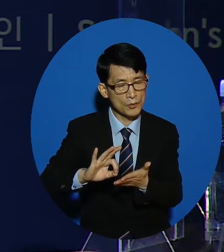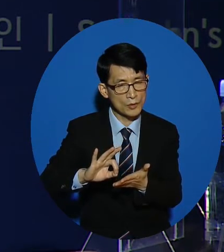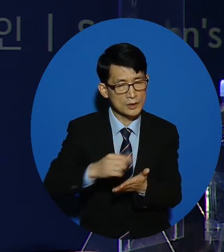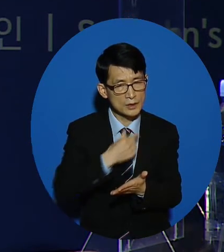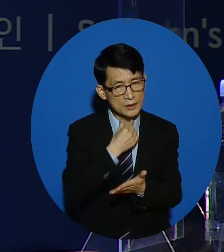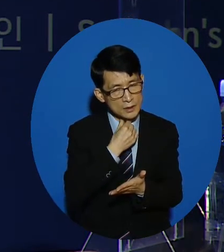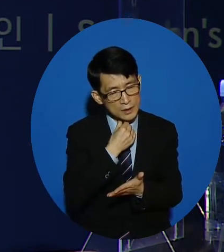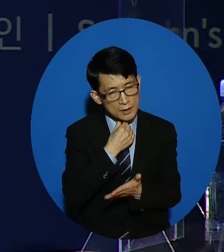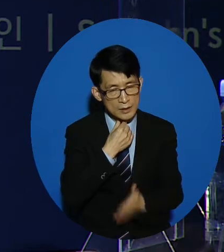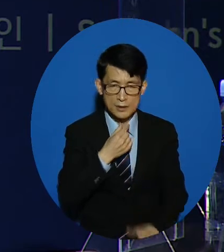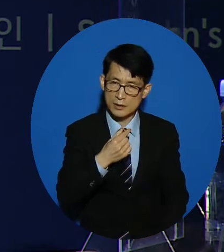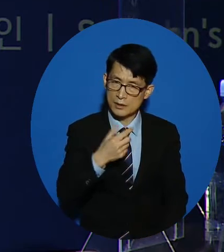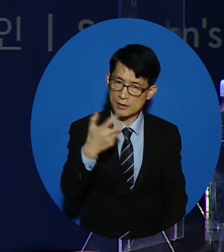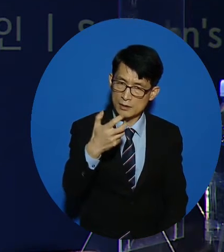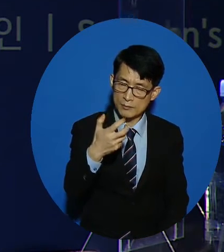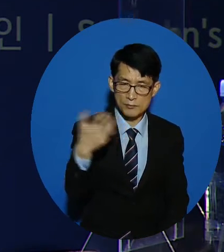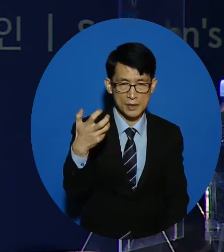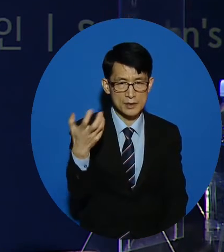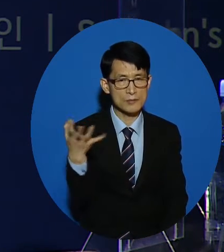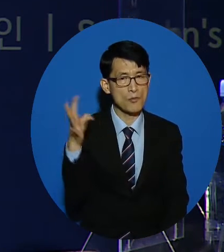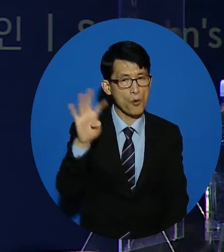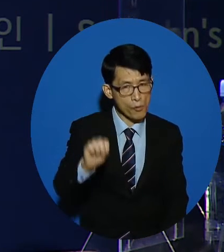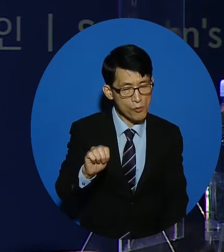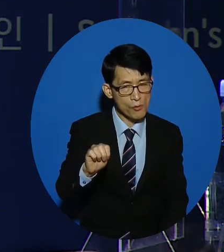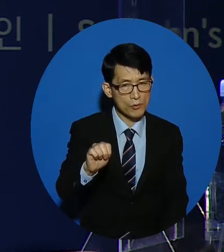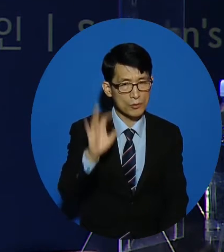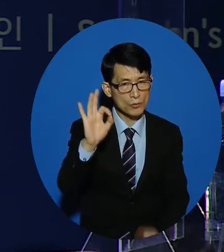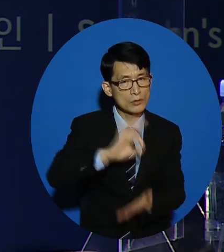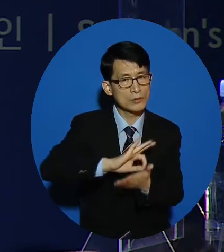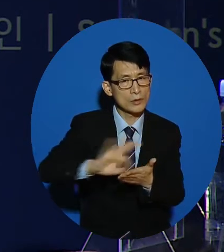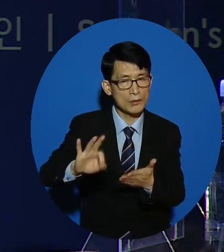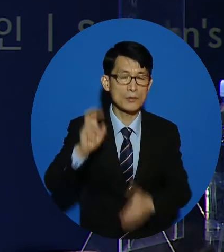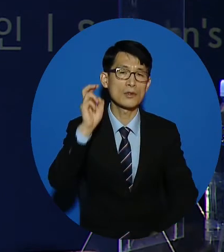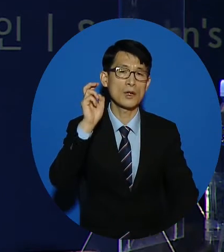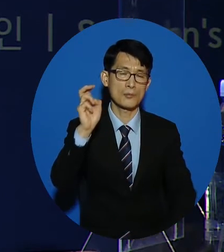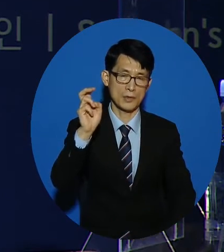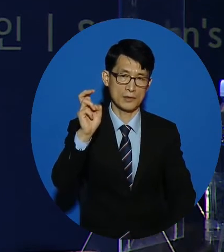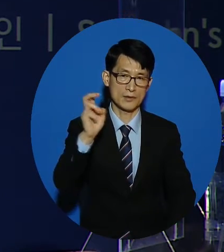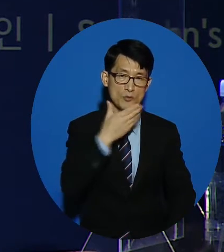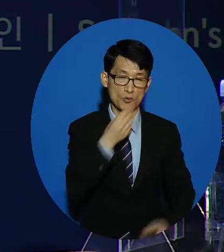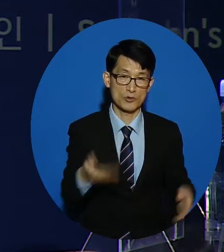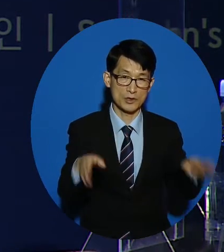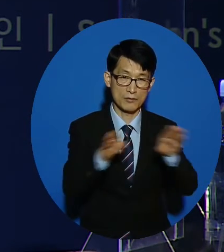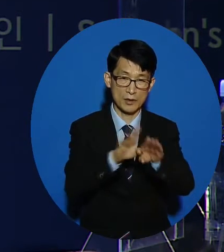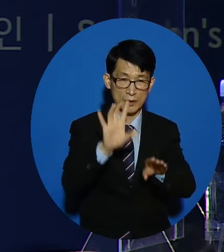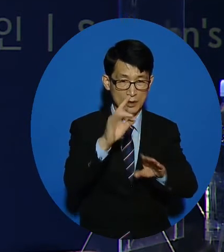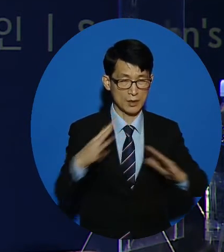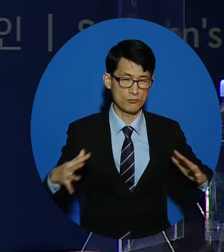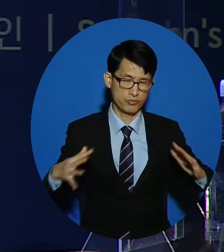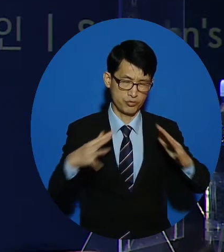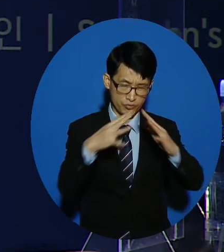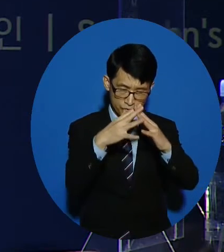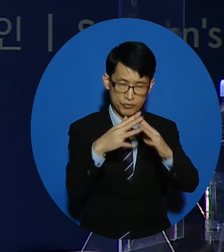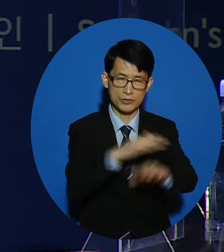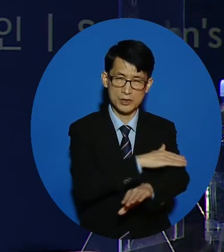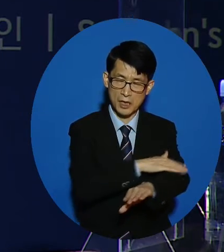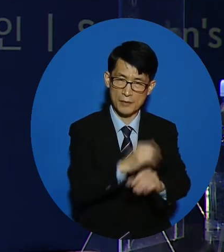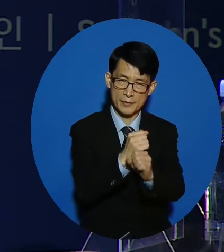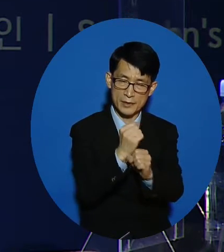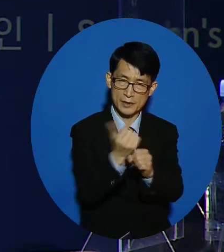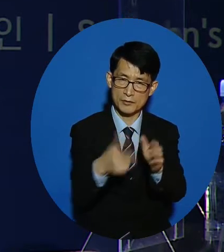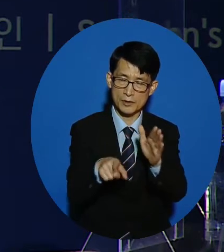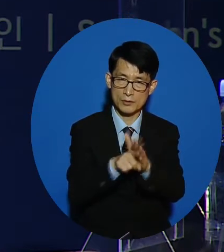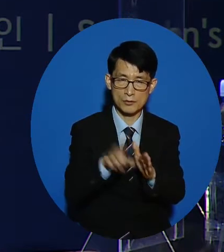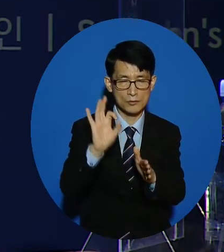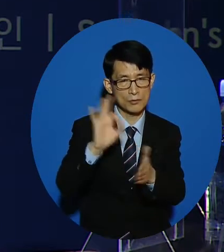7, 80억은 가져야 복지관다운 복지관을 지을 수 있다고 이렇게